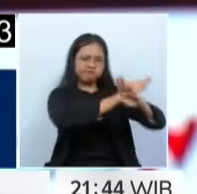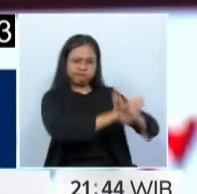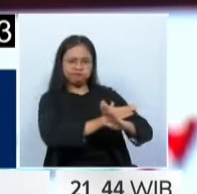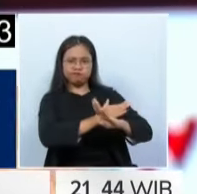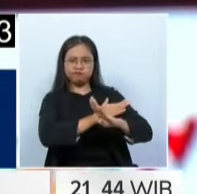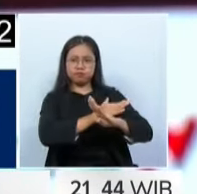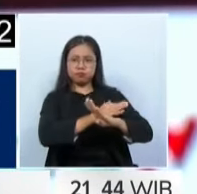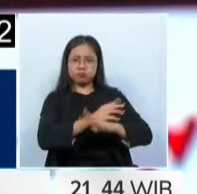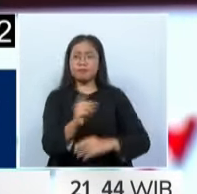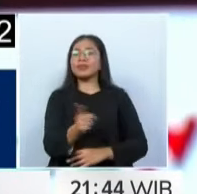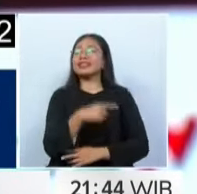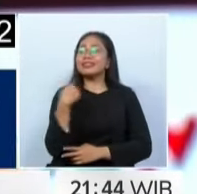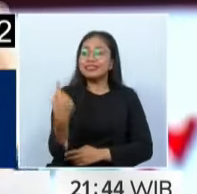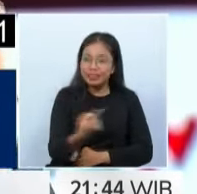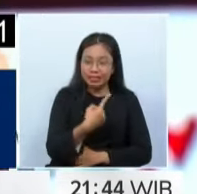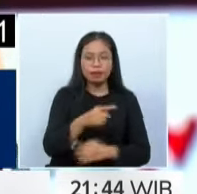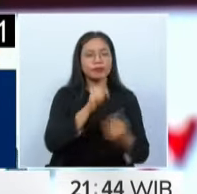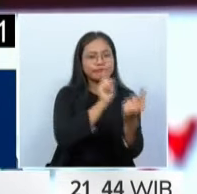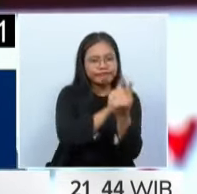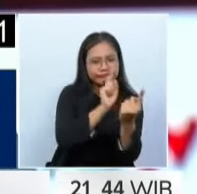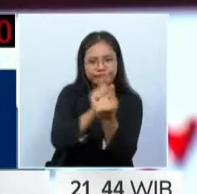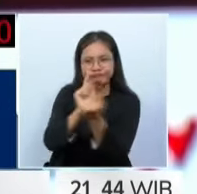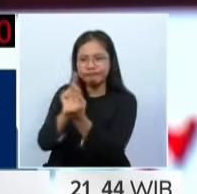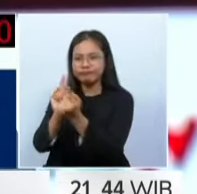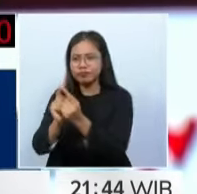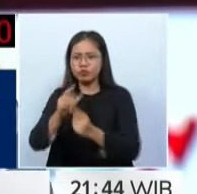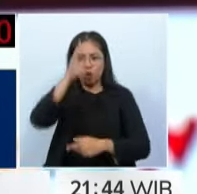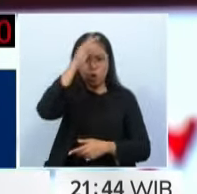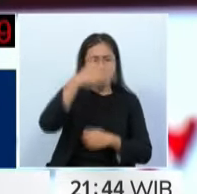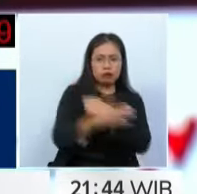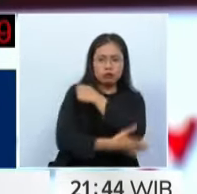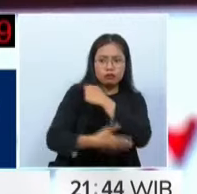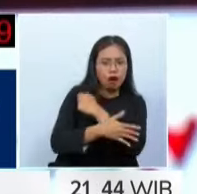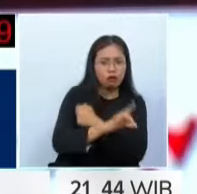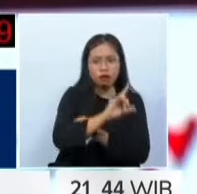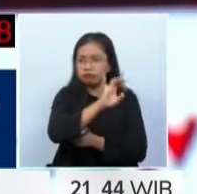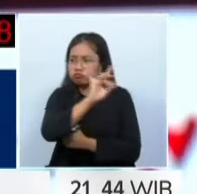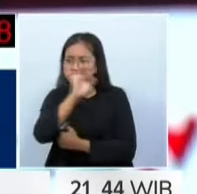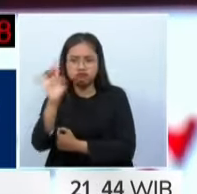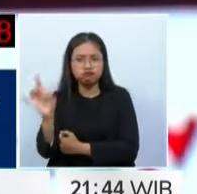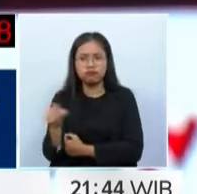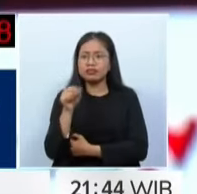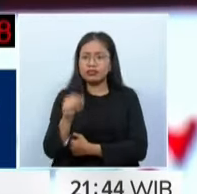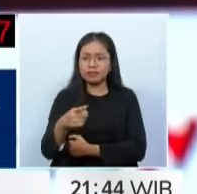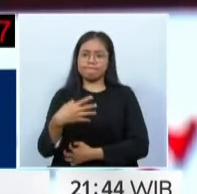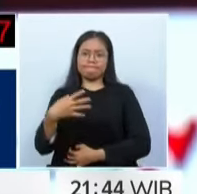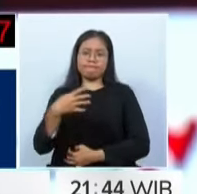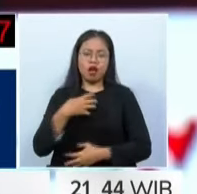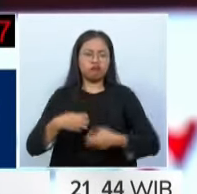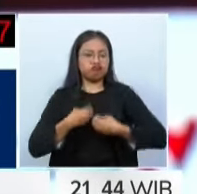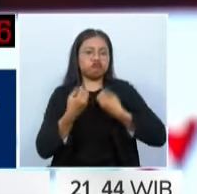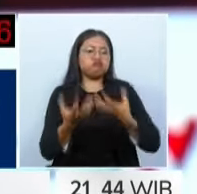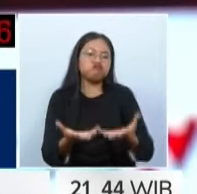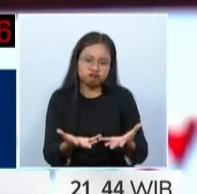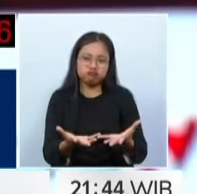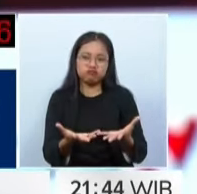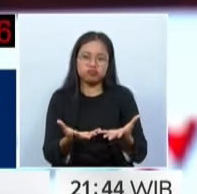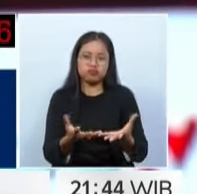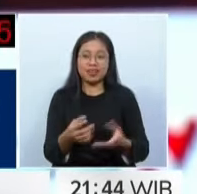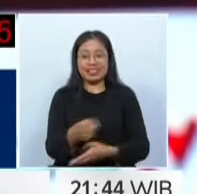di dalam pertemuan-pertemuan global membawa aspirasi Indonesia kita kirim pesan we will